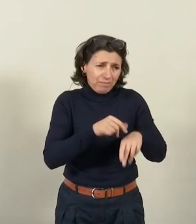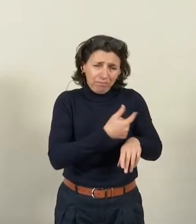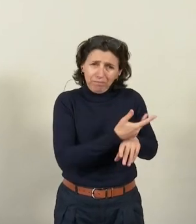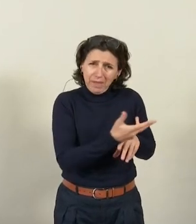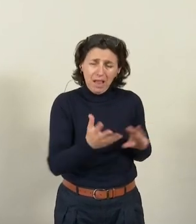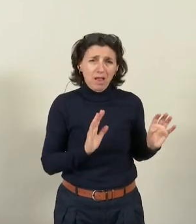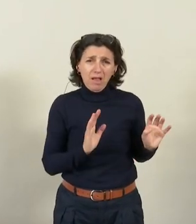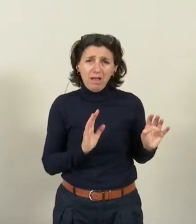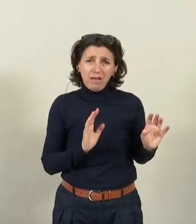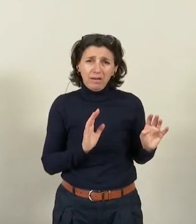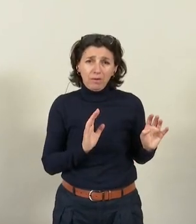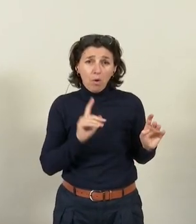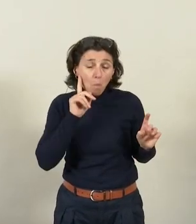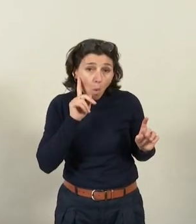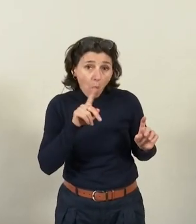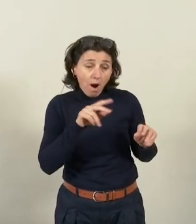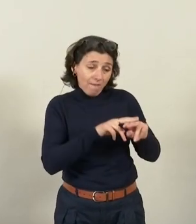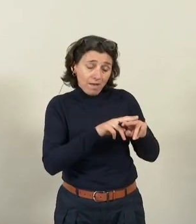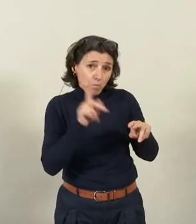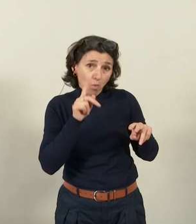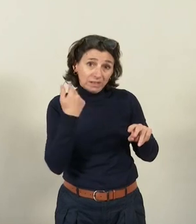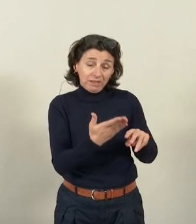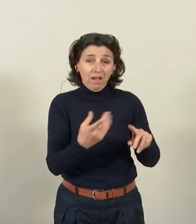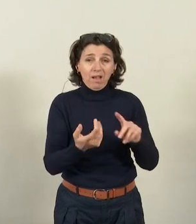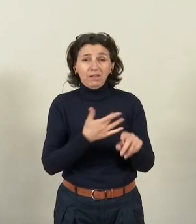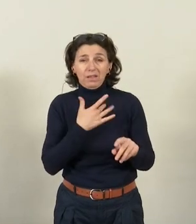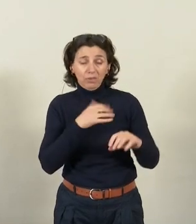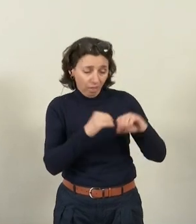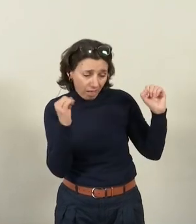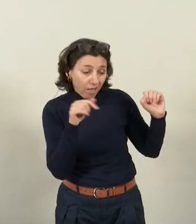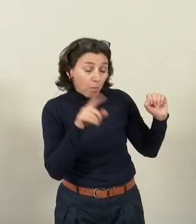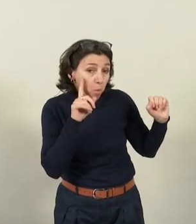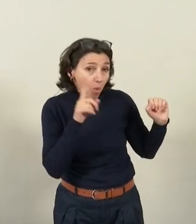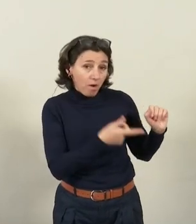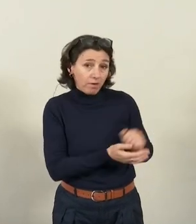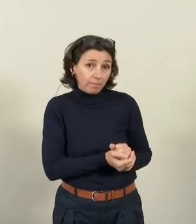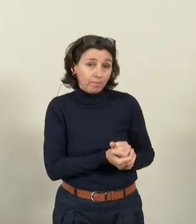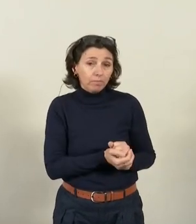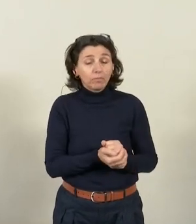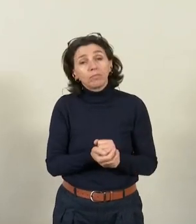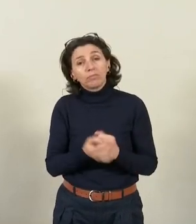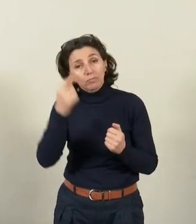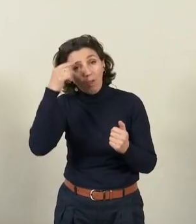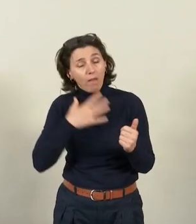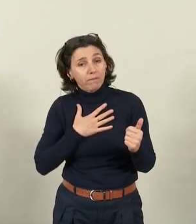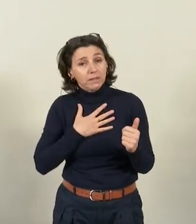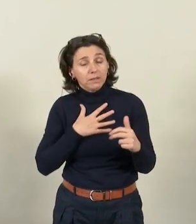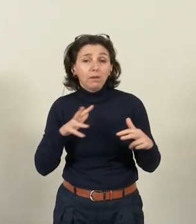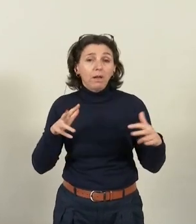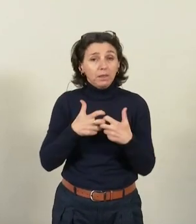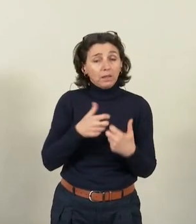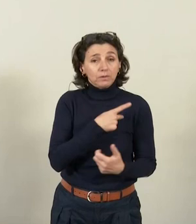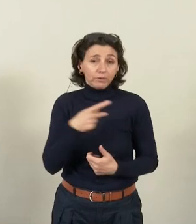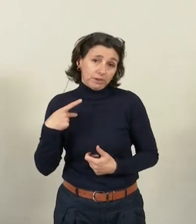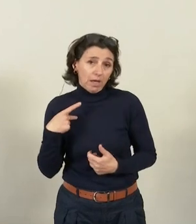lesquelles ils ne le sont pas et je pense que la la taxe foncière le niveau de taxe foncière est tel que